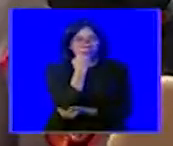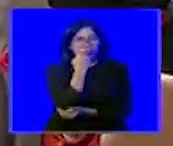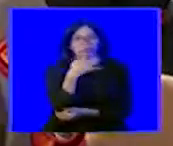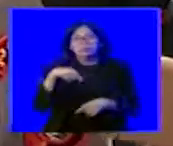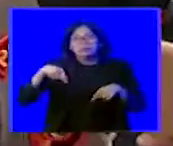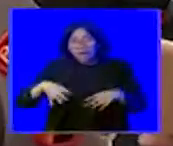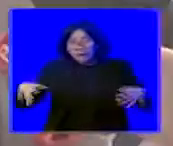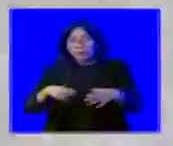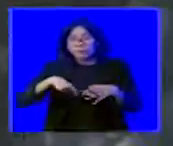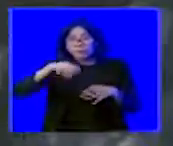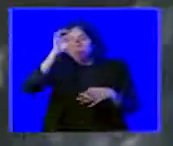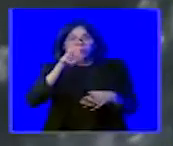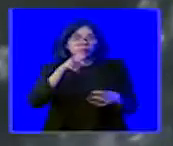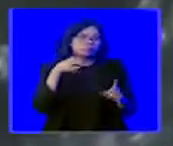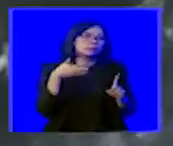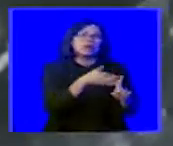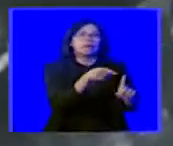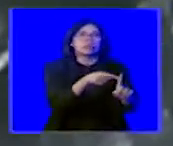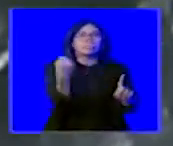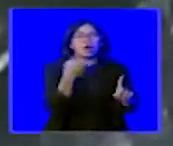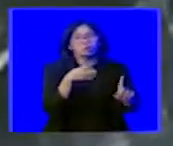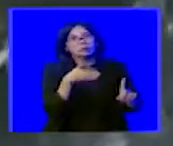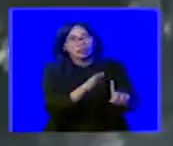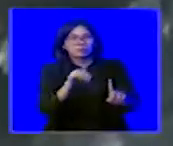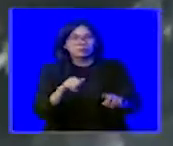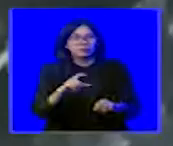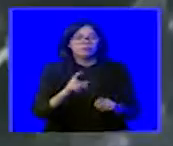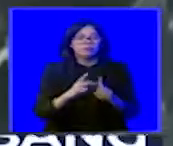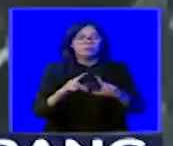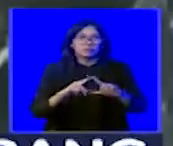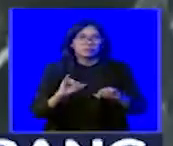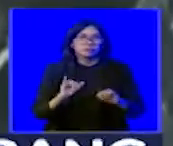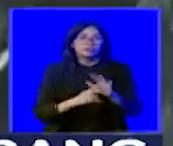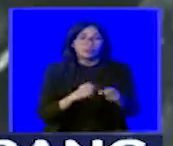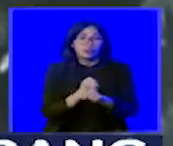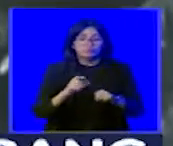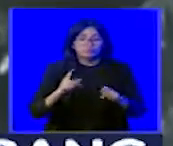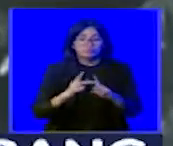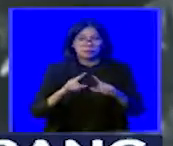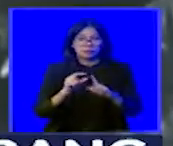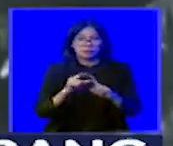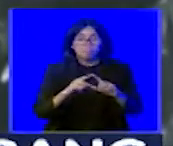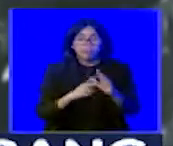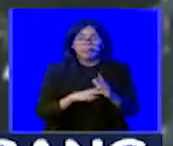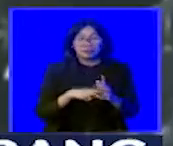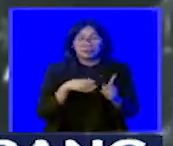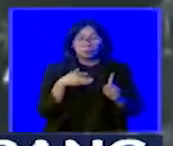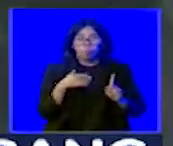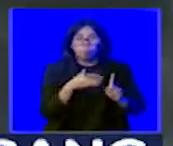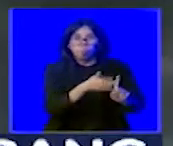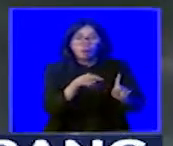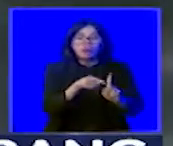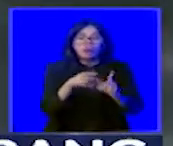masih bergerak terus ke lapangan. Chai Changpan kabur dari lapas kelas 1 Tangerang 14 September, namun baru diketahui beberapa